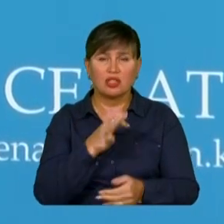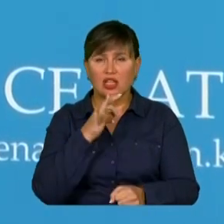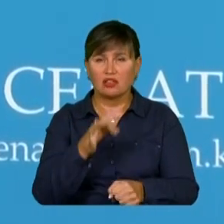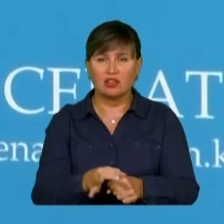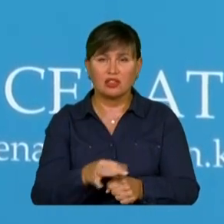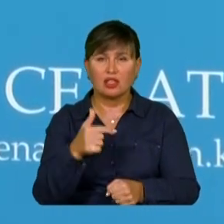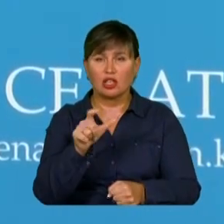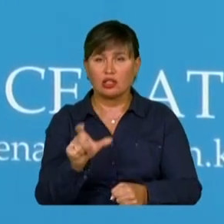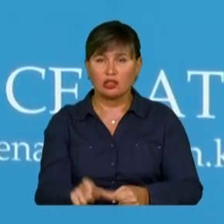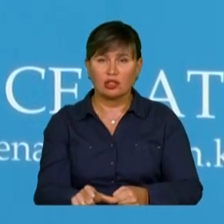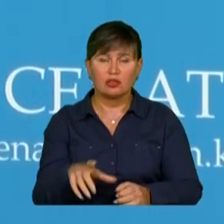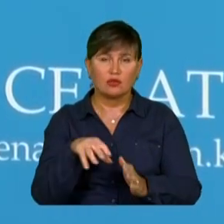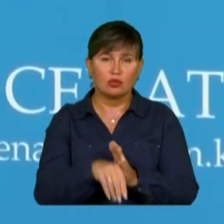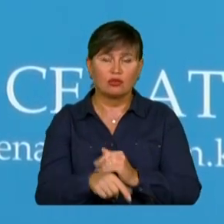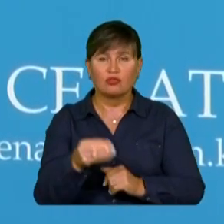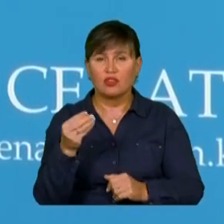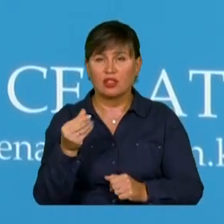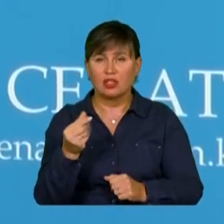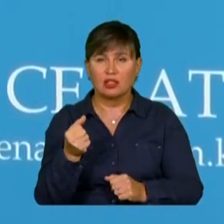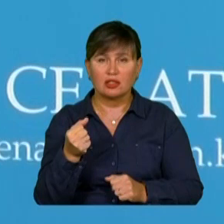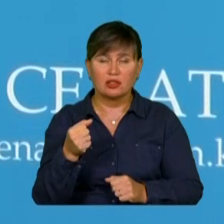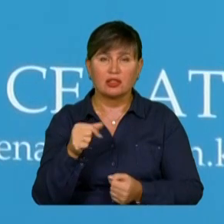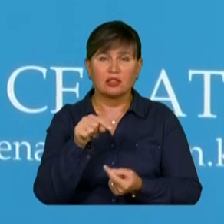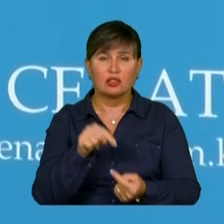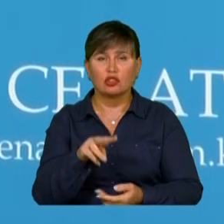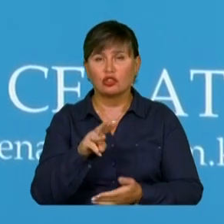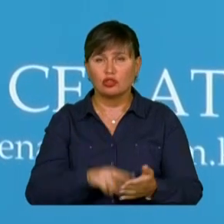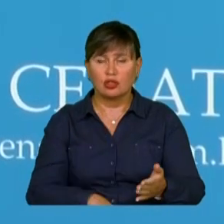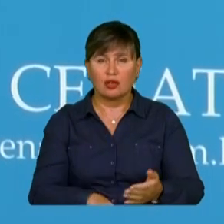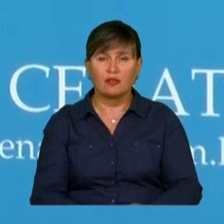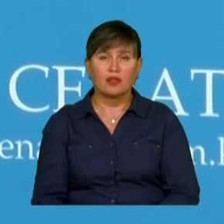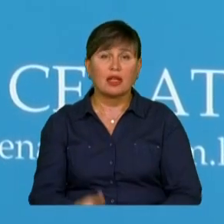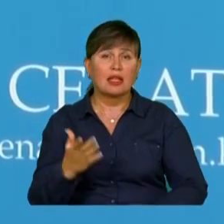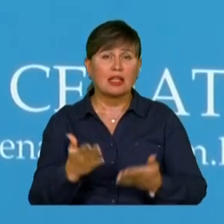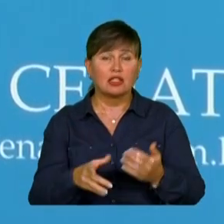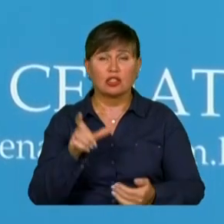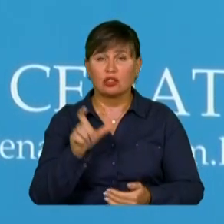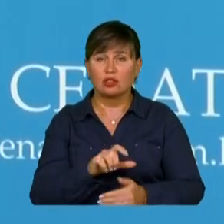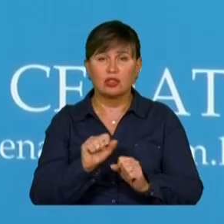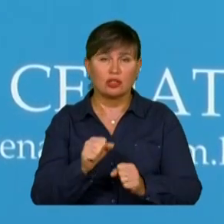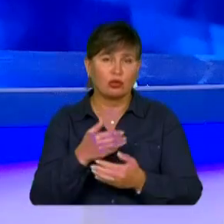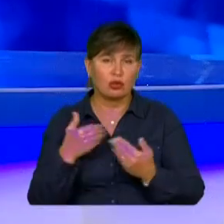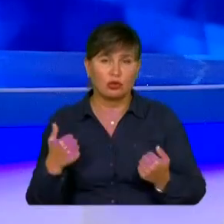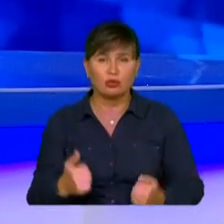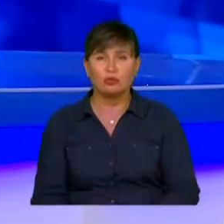ответственность гражданина, в том числе финансовые, то есть, соответственно, штрафы, если человек не застрахован.